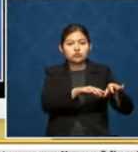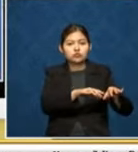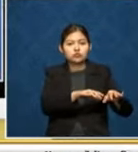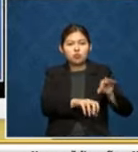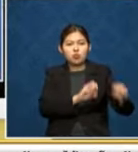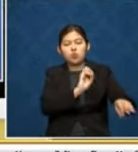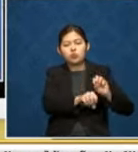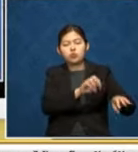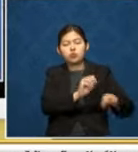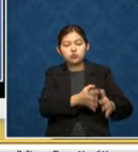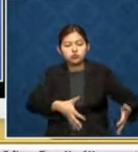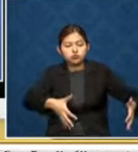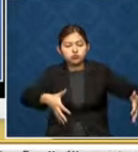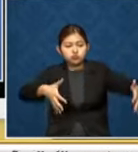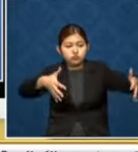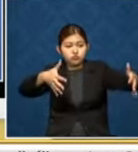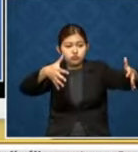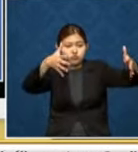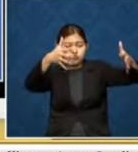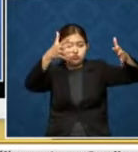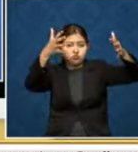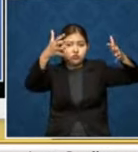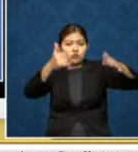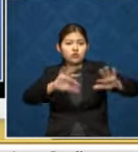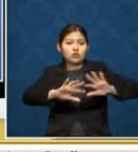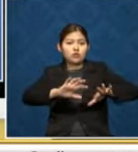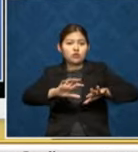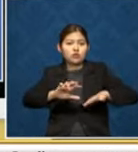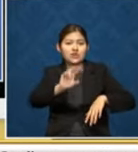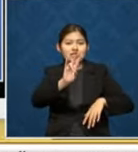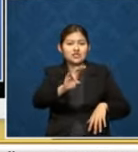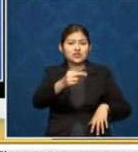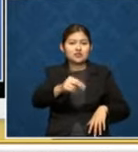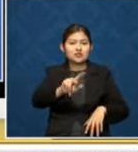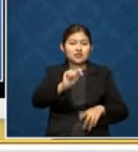ริมาณขยะกองขยะเป็นภูเขาประมาณ 70,000 ตัน